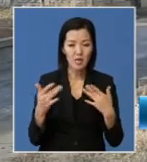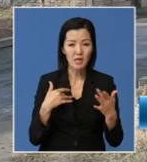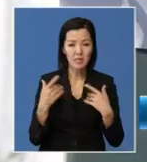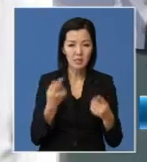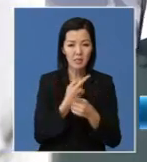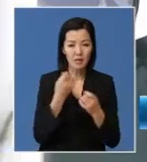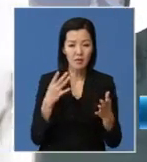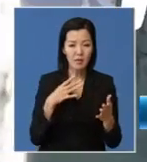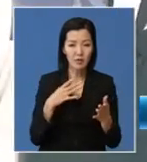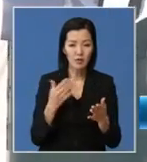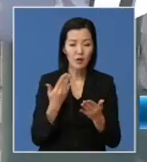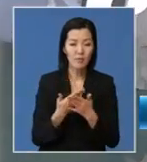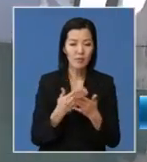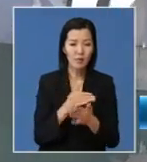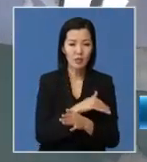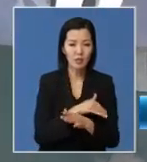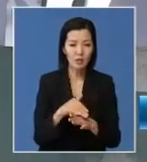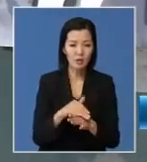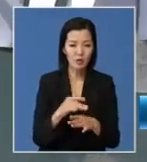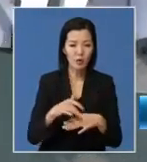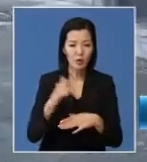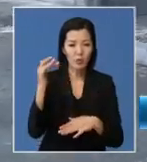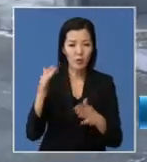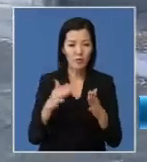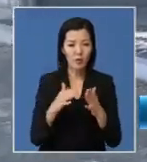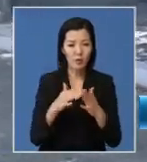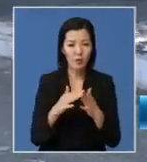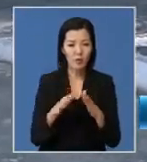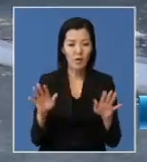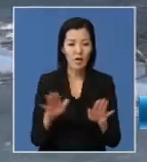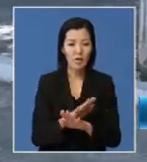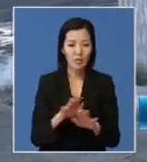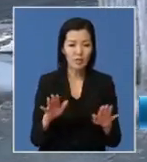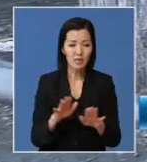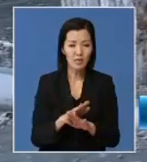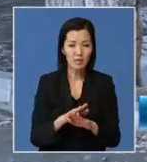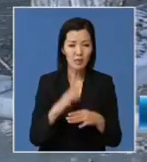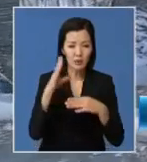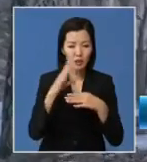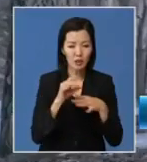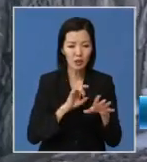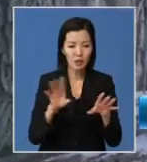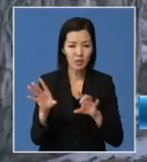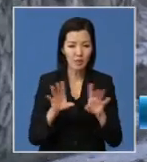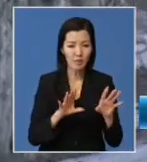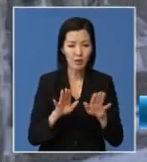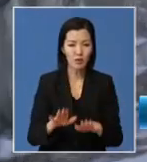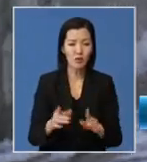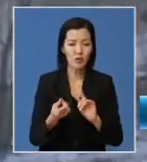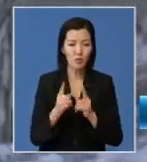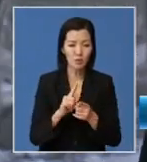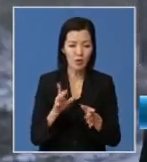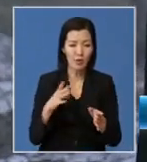хабарландырулар. Мәселен, Жансүгіров көшесіндегі мына көп қабатты тұрғын үй әншілердің, әртістердің кештерін жарнамалайтын тұрақты орынға